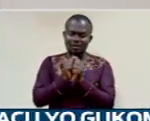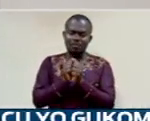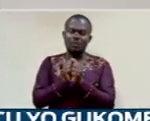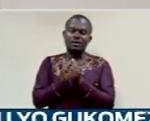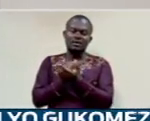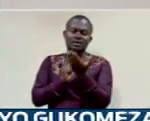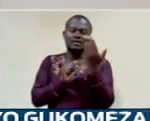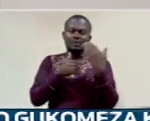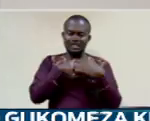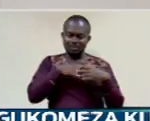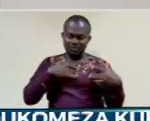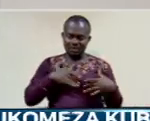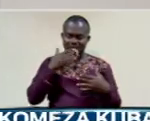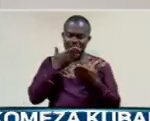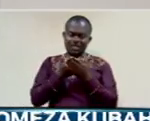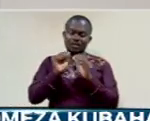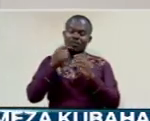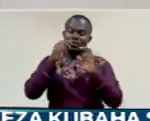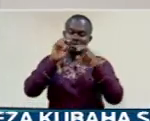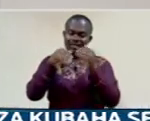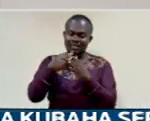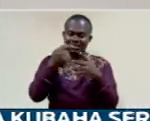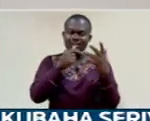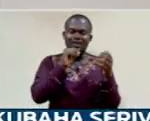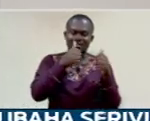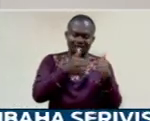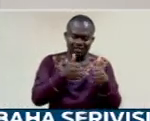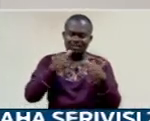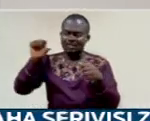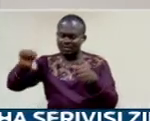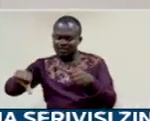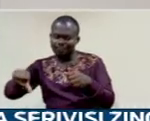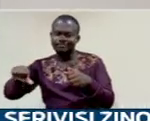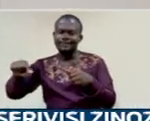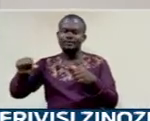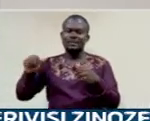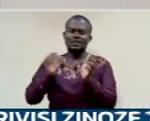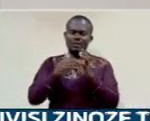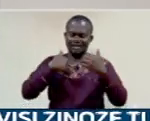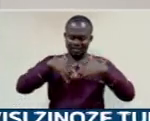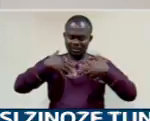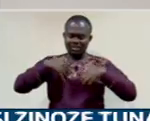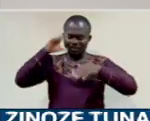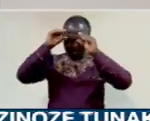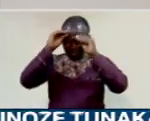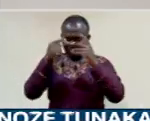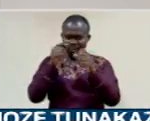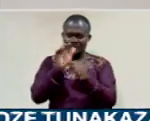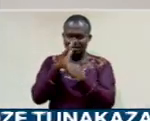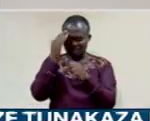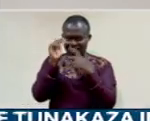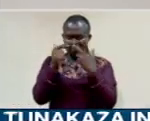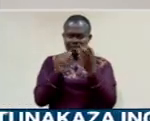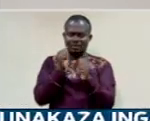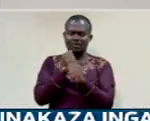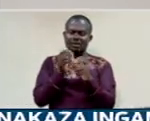bagire amahitamo bagire umutimanama uvuga uti iki ntabwo gikurikira kwiriye ariko bagire n'ubushake bwo kwiyungura ubwenge kuko hari byinshi bishobora gukorwa